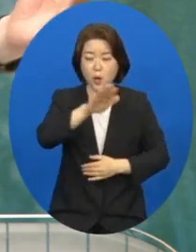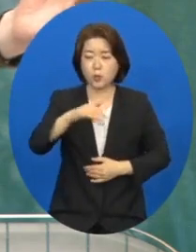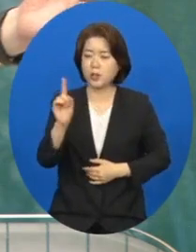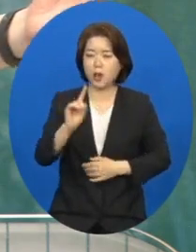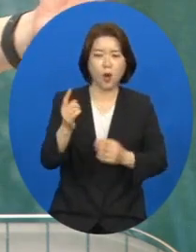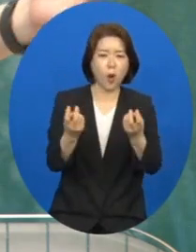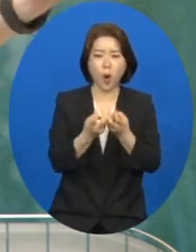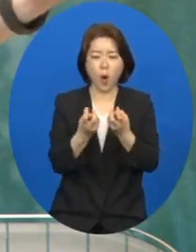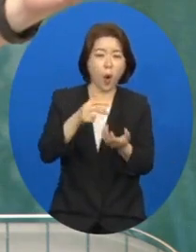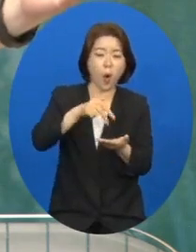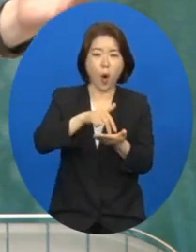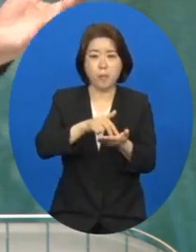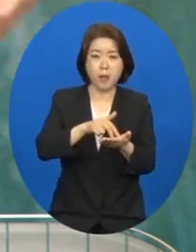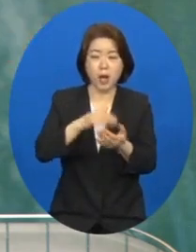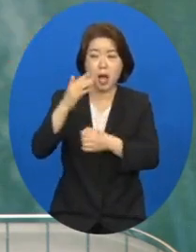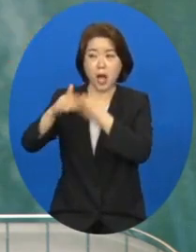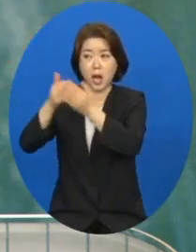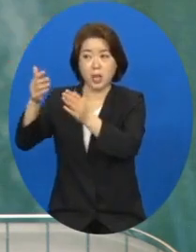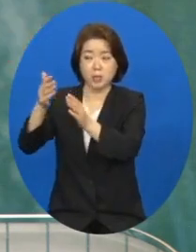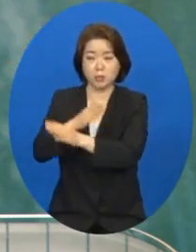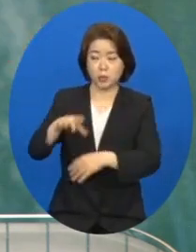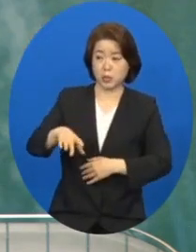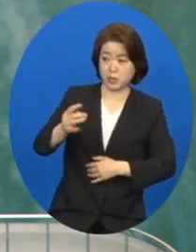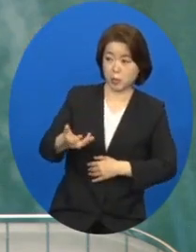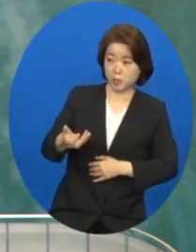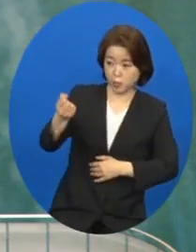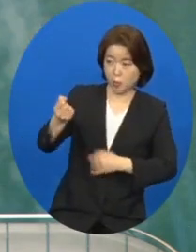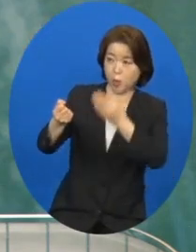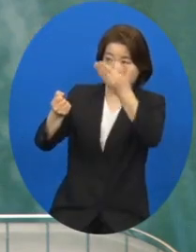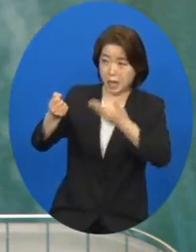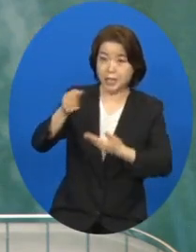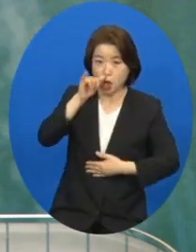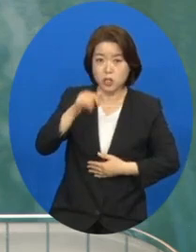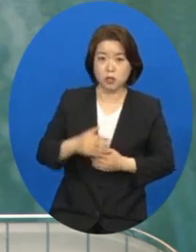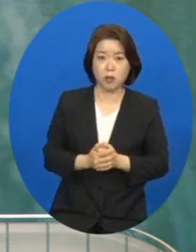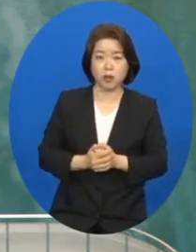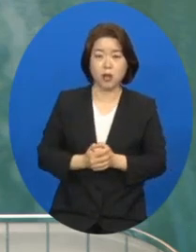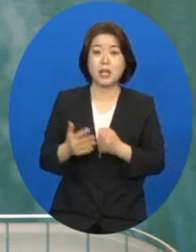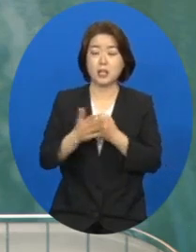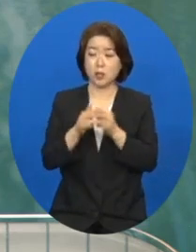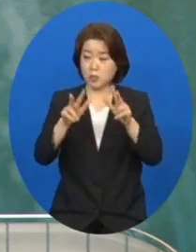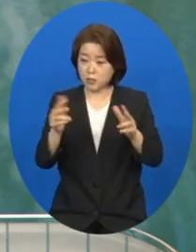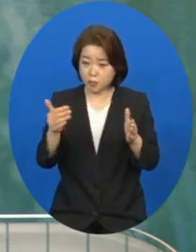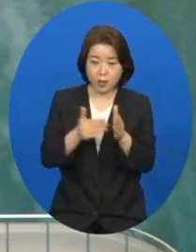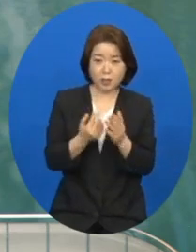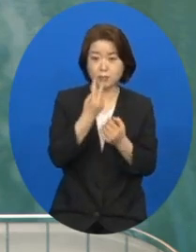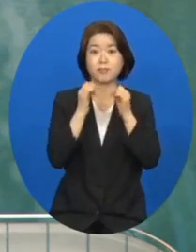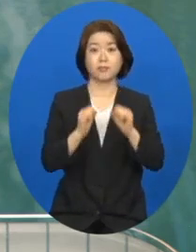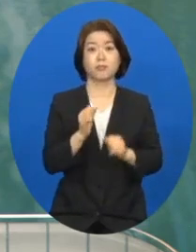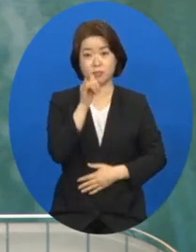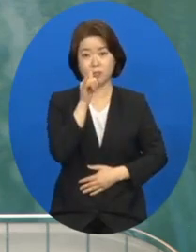어떤 형태로든지 하나님으로부터 첫 것을 받았습니다. 그러니까 지금까지 살아있는 거죠.